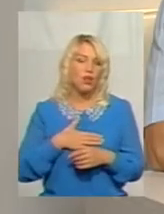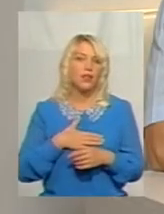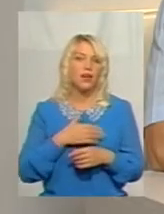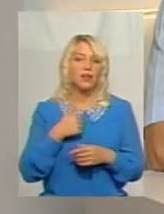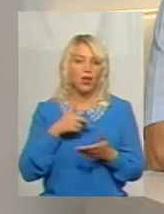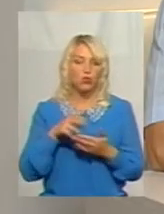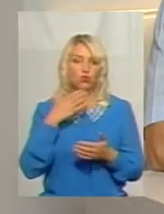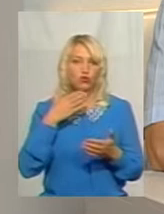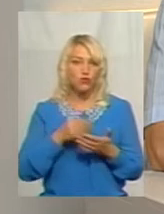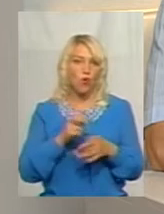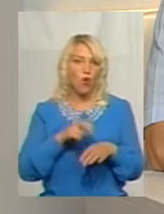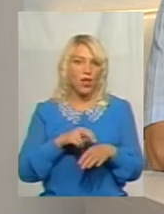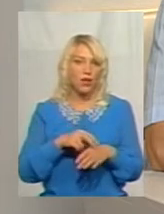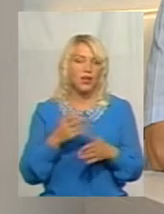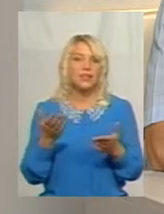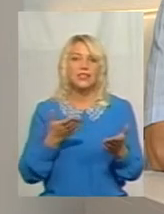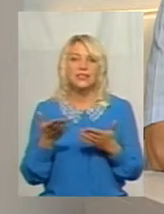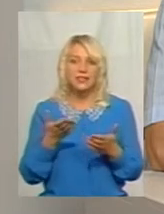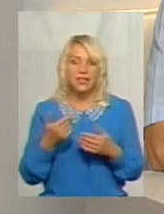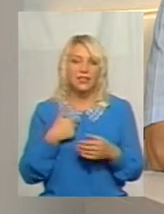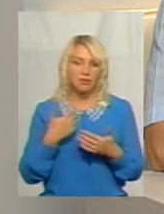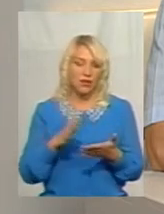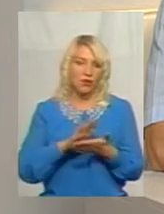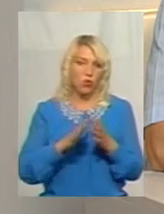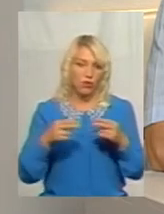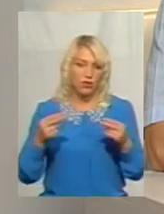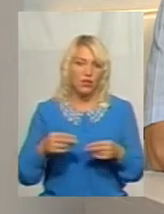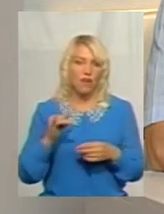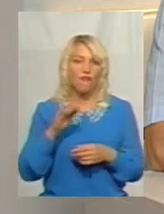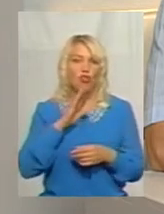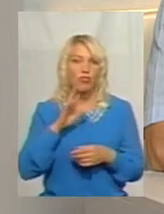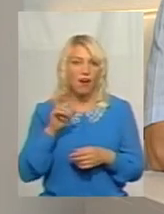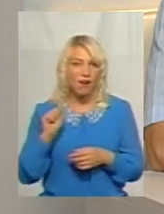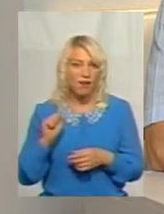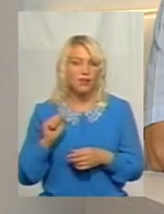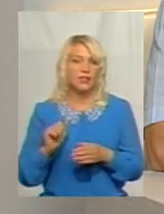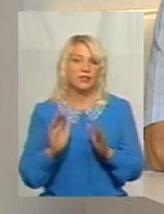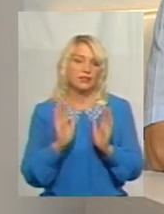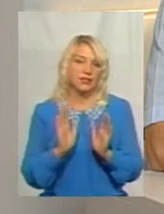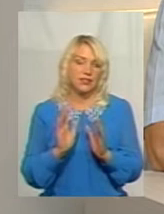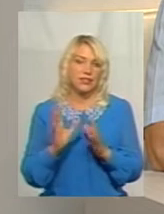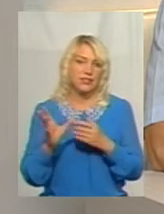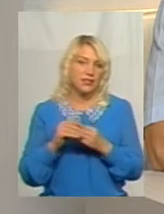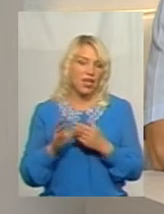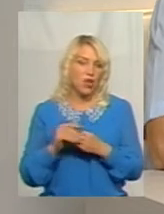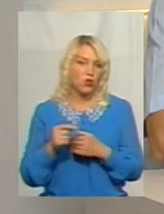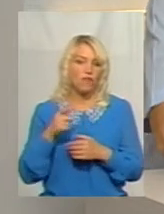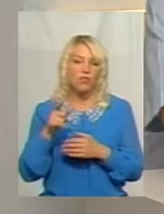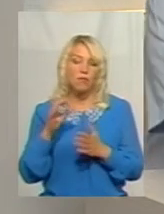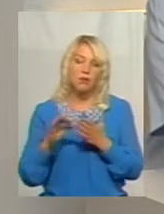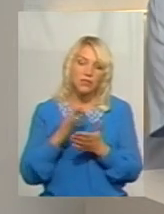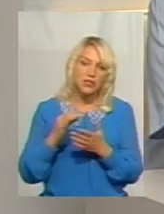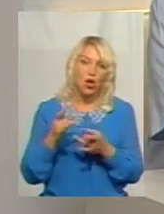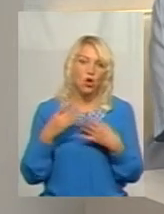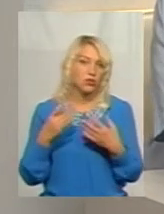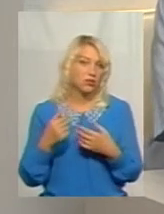свого лікаря, з яким я зробила договір. І вона, я тільки з нею весь час, вона мені підкаже і